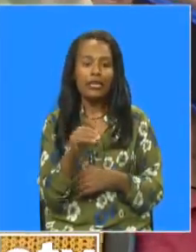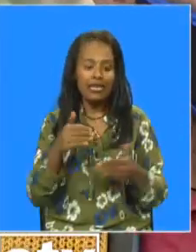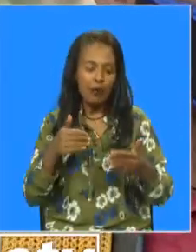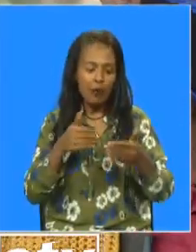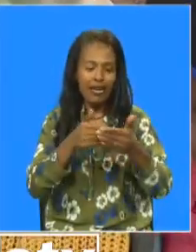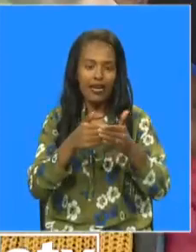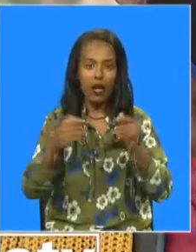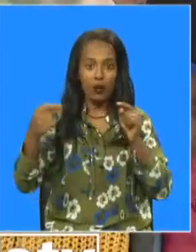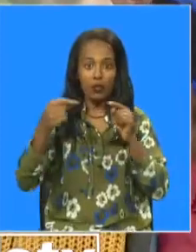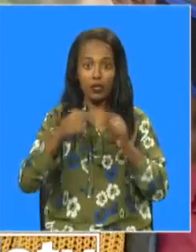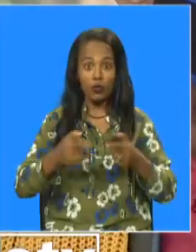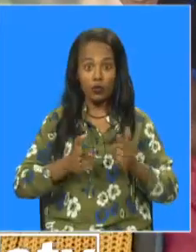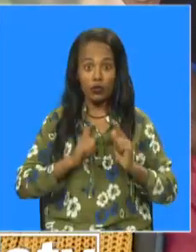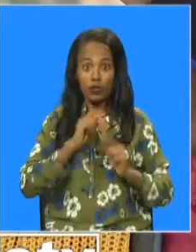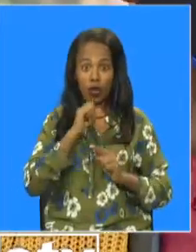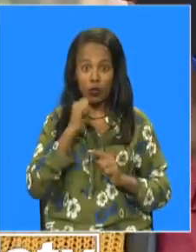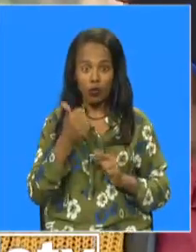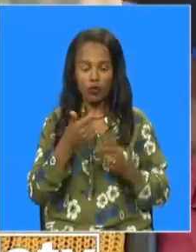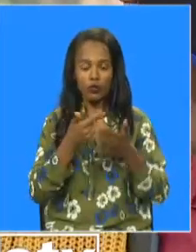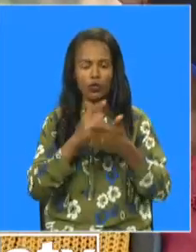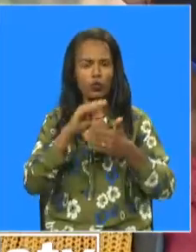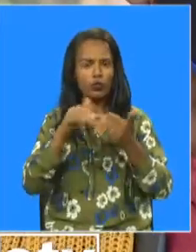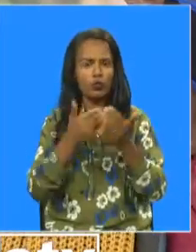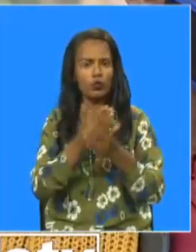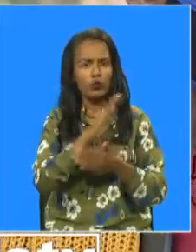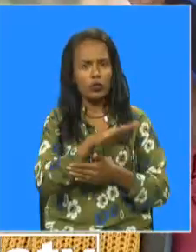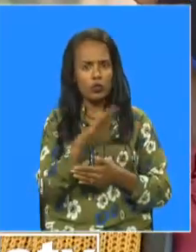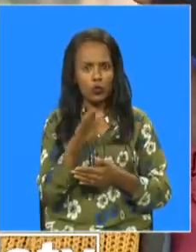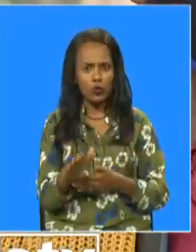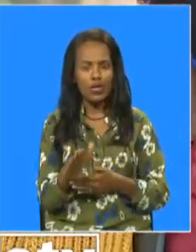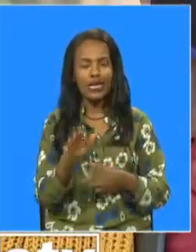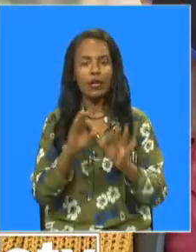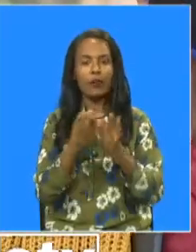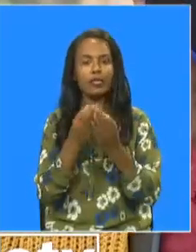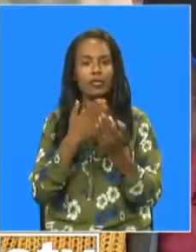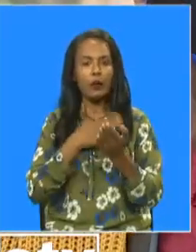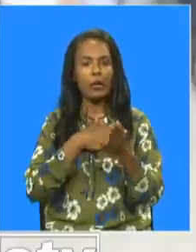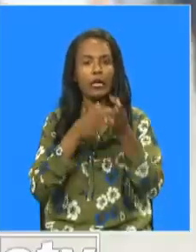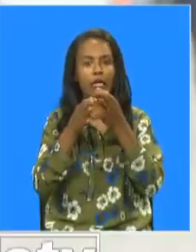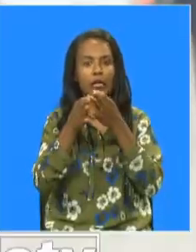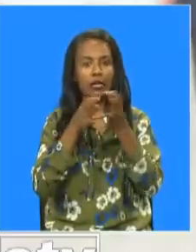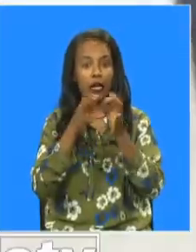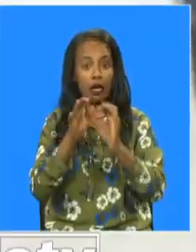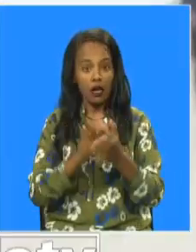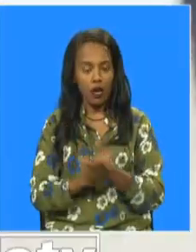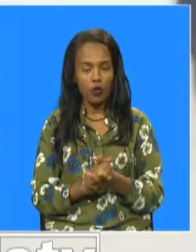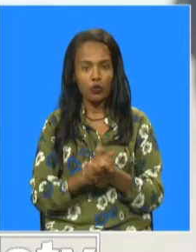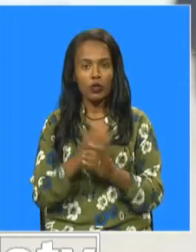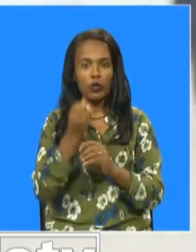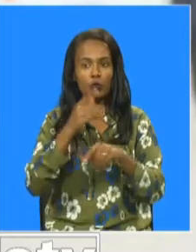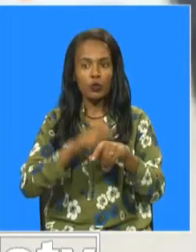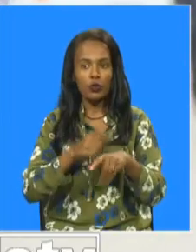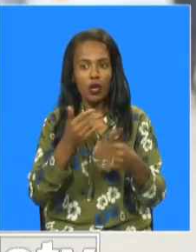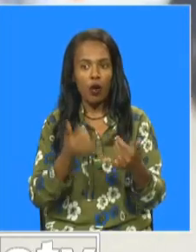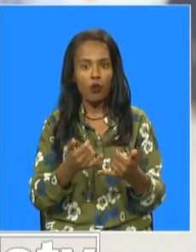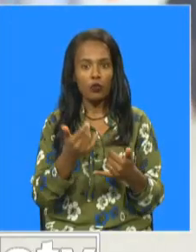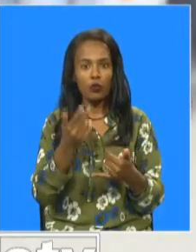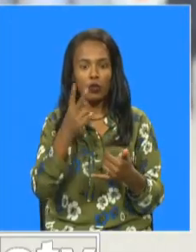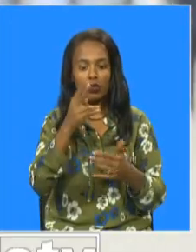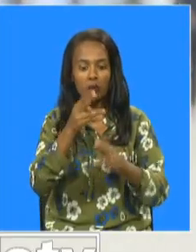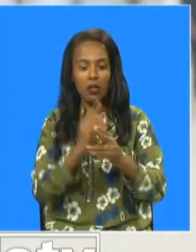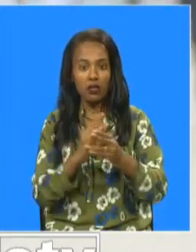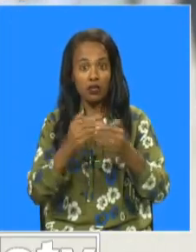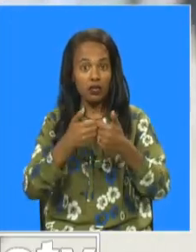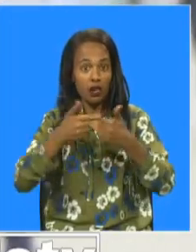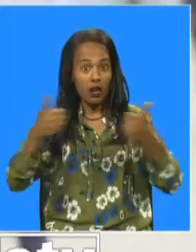የመቀራረብ ግንኙነት እንዳይኖራቸው ይህንን ሁሉ ለልጆችም ሆነ ለቤተሰቤ ገለጻ አድርጋለሁ። ብዙ ጊዜ አሁን 2 ሜትር